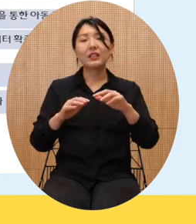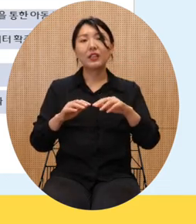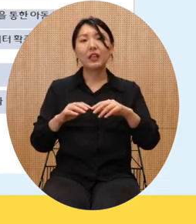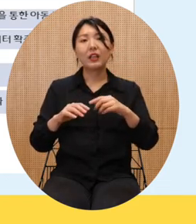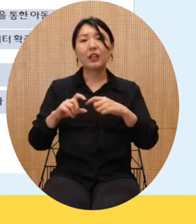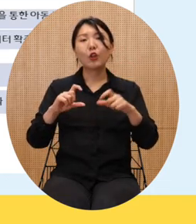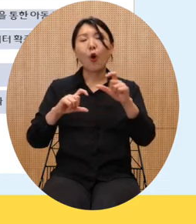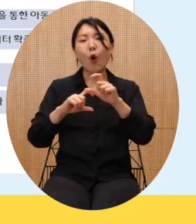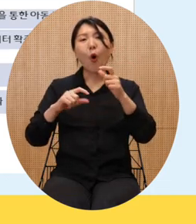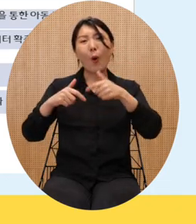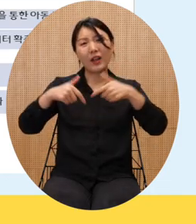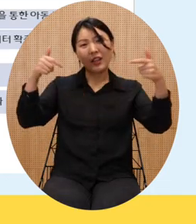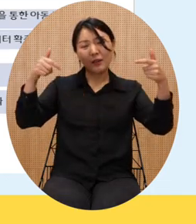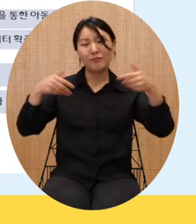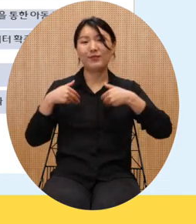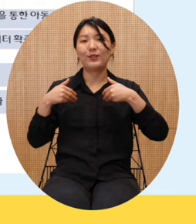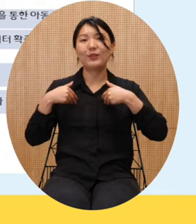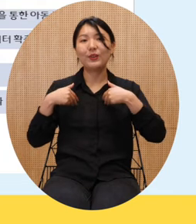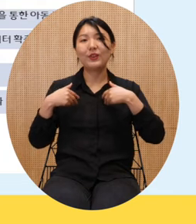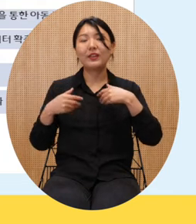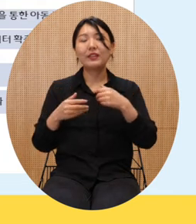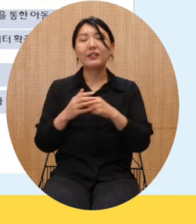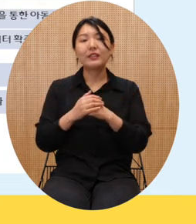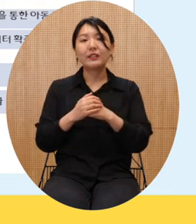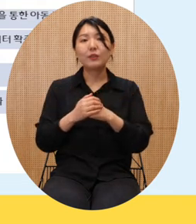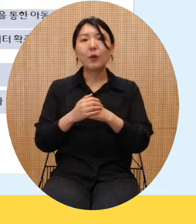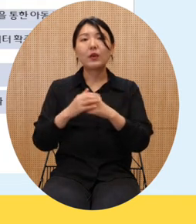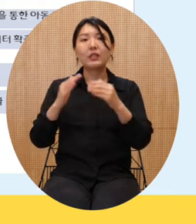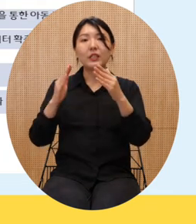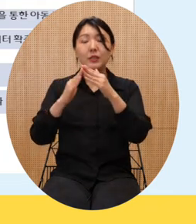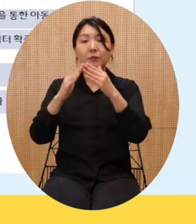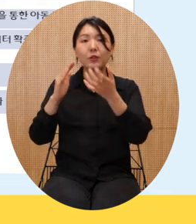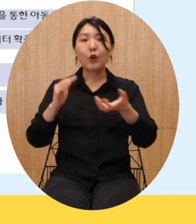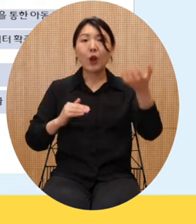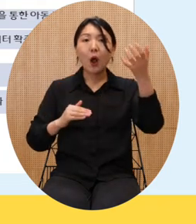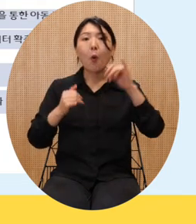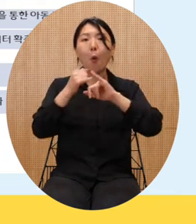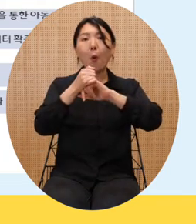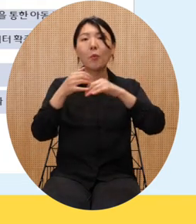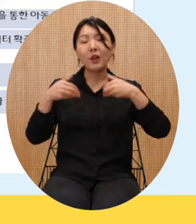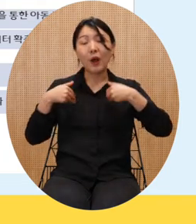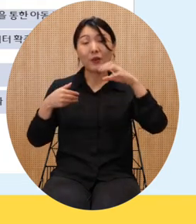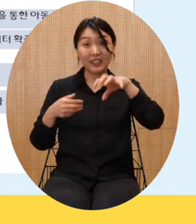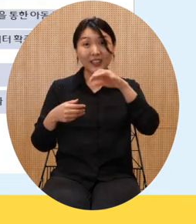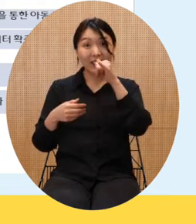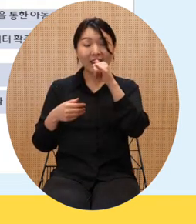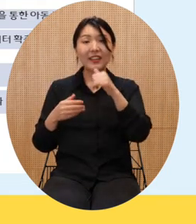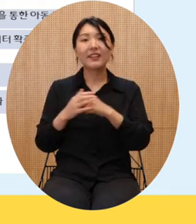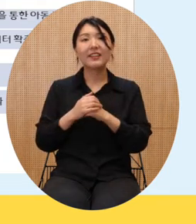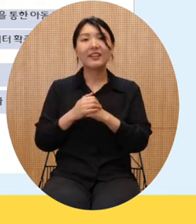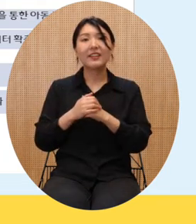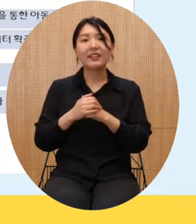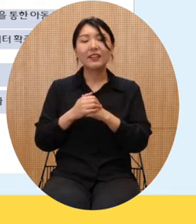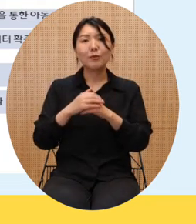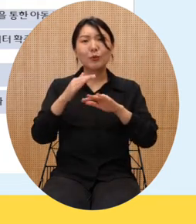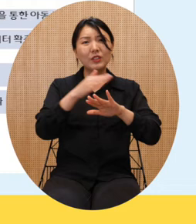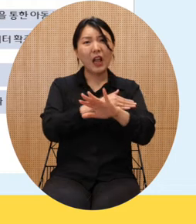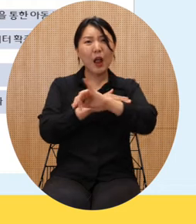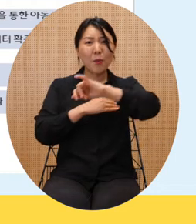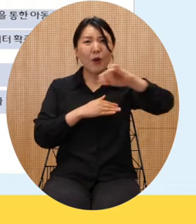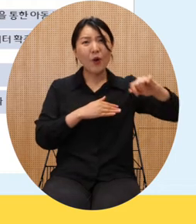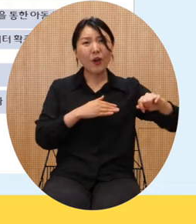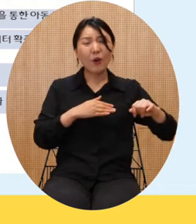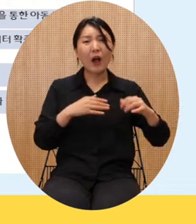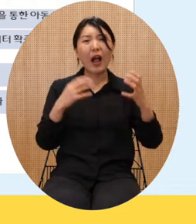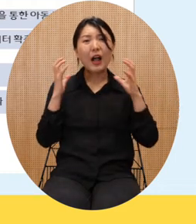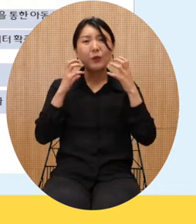방안도 있을 거고요. 그래서 이제 정책 대상이 지금보다는 확대되는 게 필요하고, 그다음에 경우에 따라서는 주거 상향이 지금 절실한